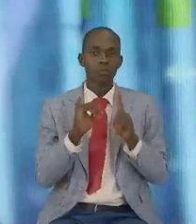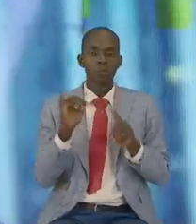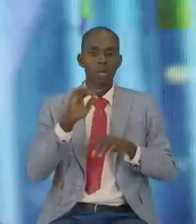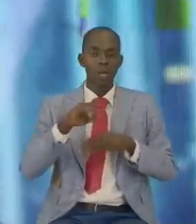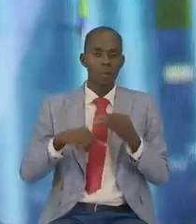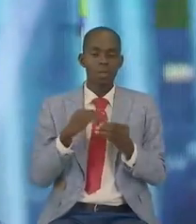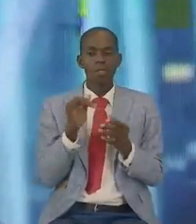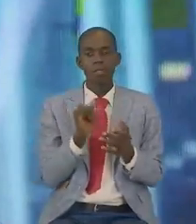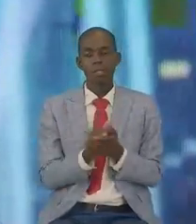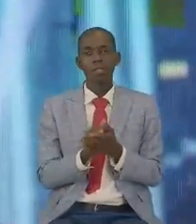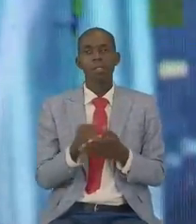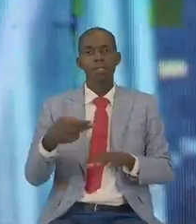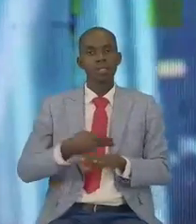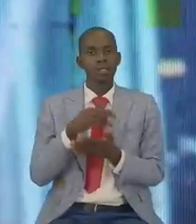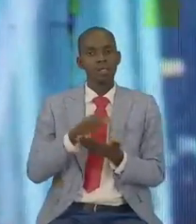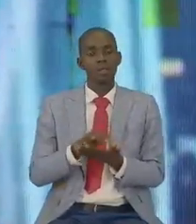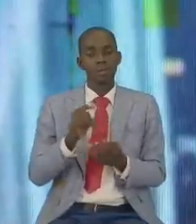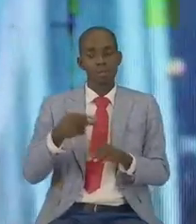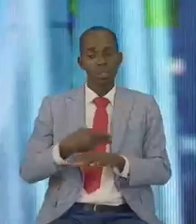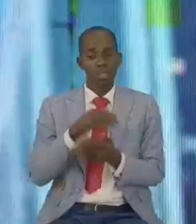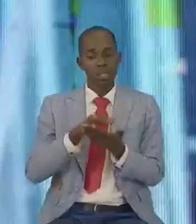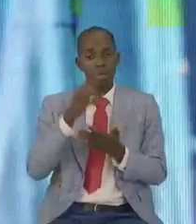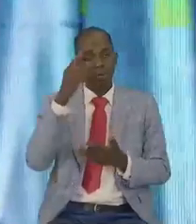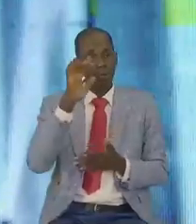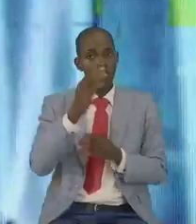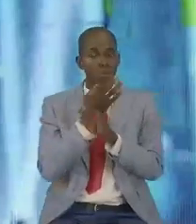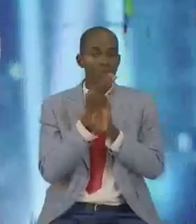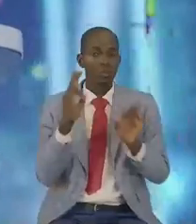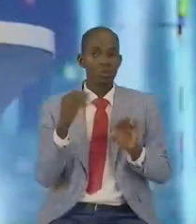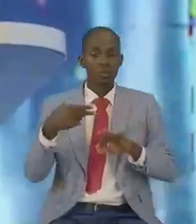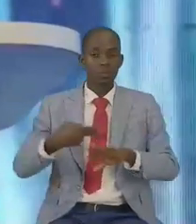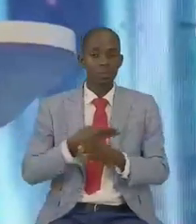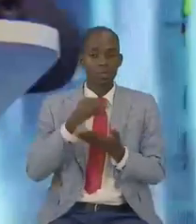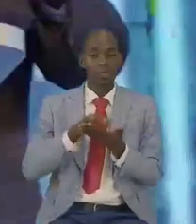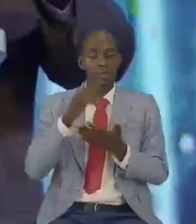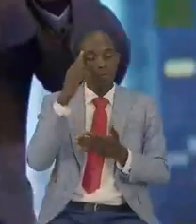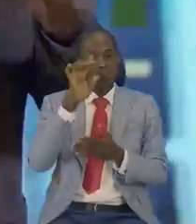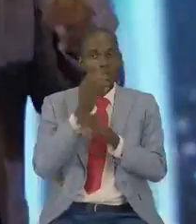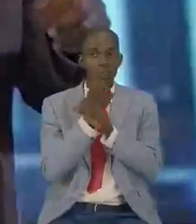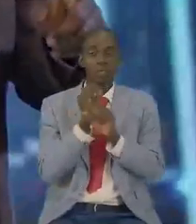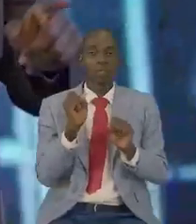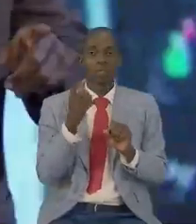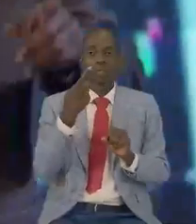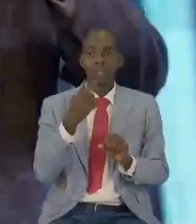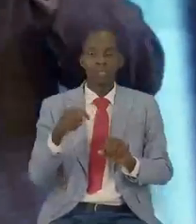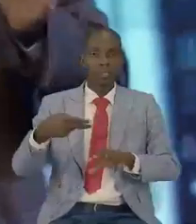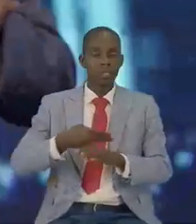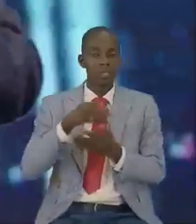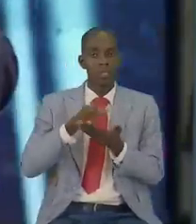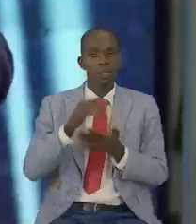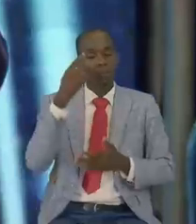agneau, l'agneau pour ta libération, l'agneau pour ton salut, l'agneau pour ta